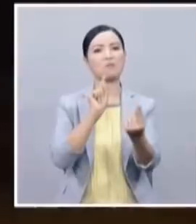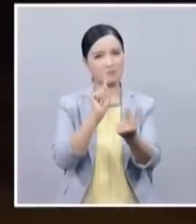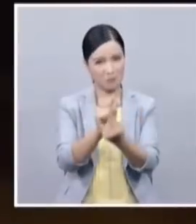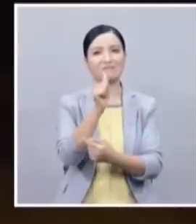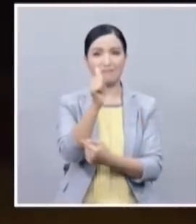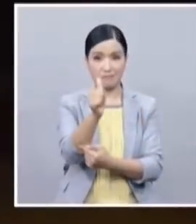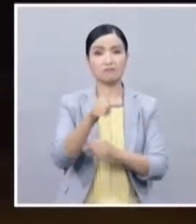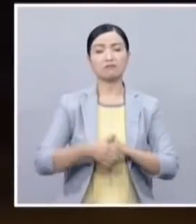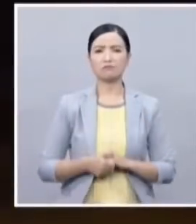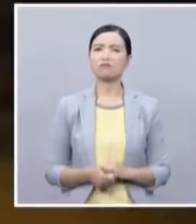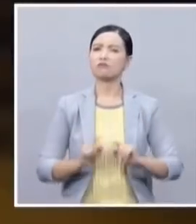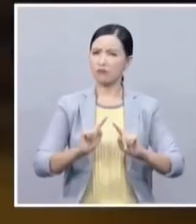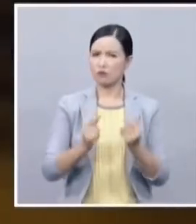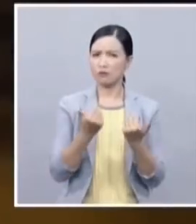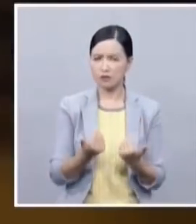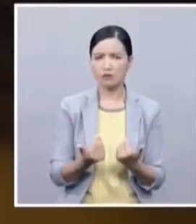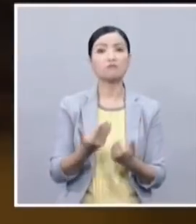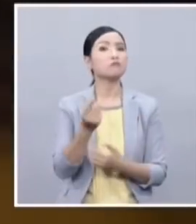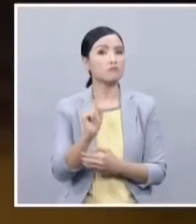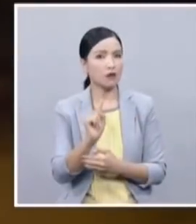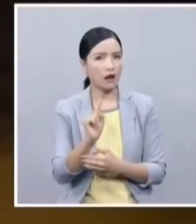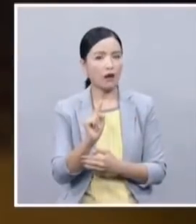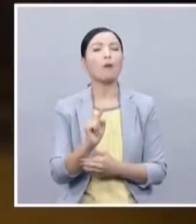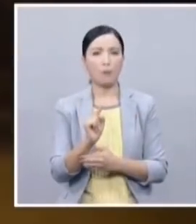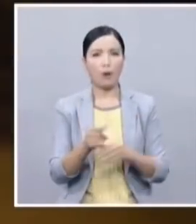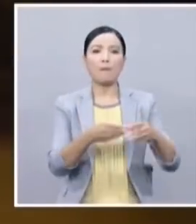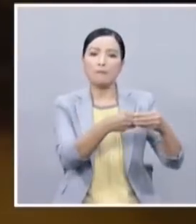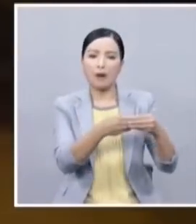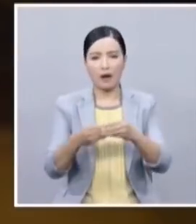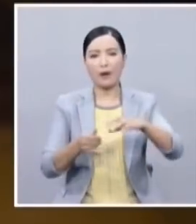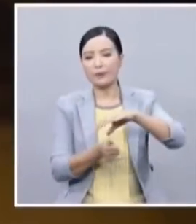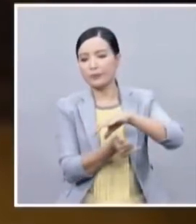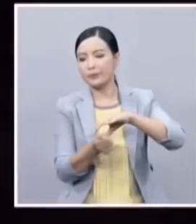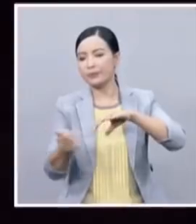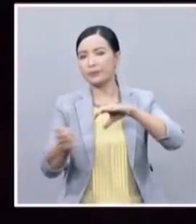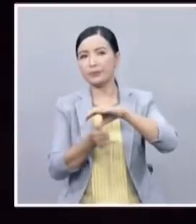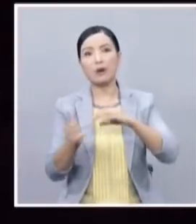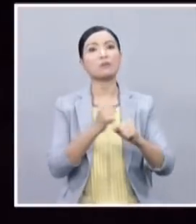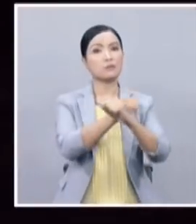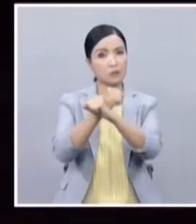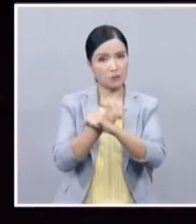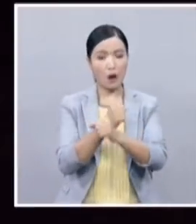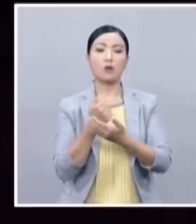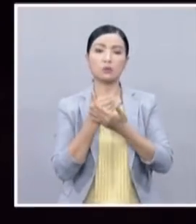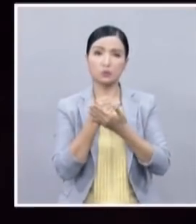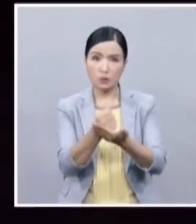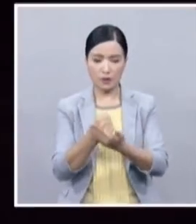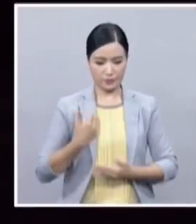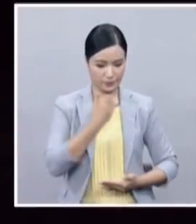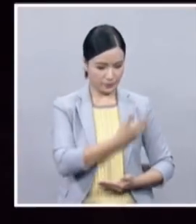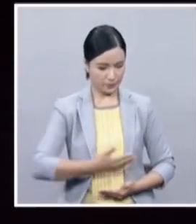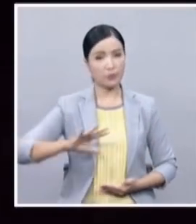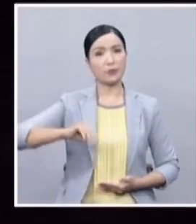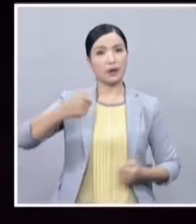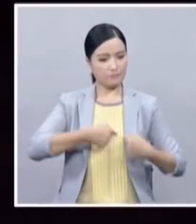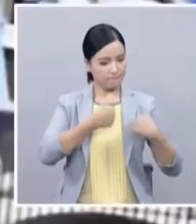นโดยยังคงเหลือขั้นตอนในเรื่องการเคลื่อนย้ายออกจากถ้ำให้ปลอดภัยอีกทั้งให้มีการฟื้นฟูร่างกายและจิตใ